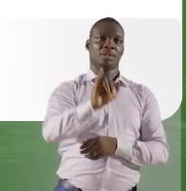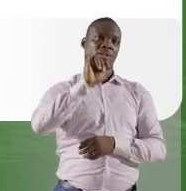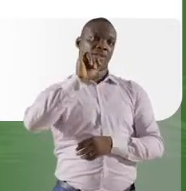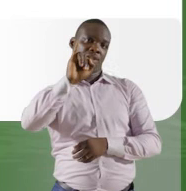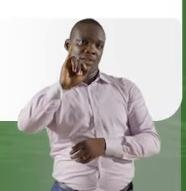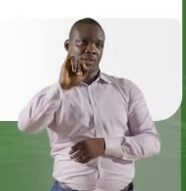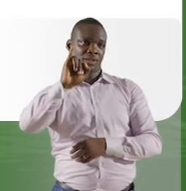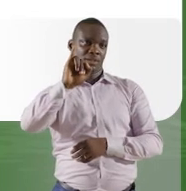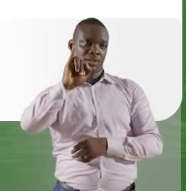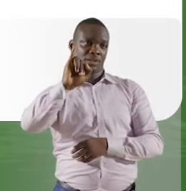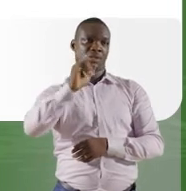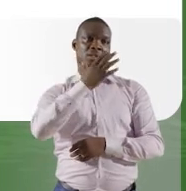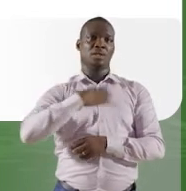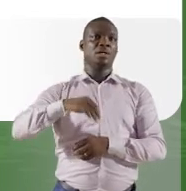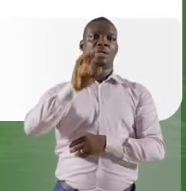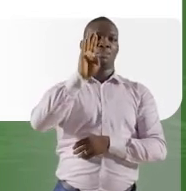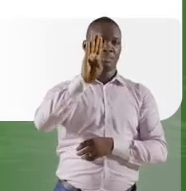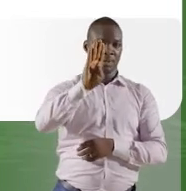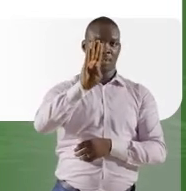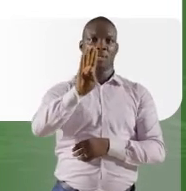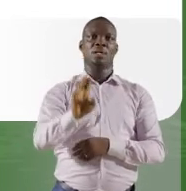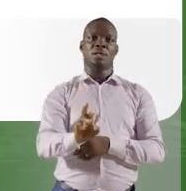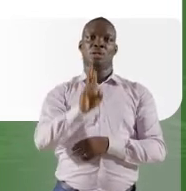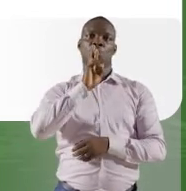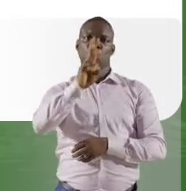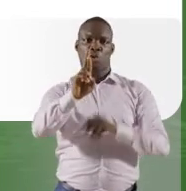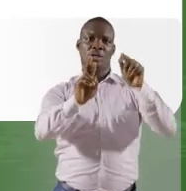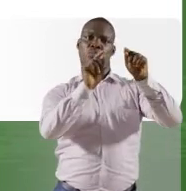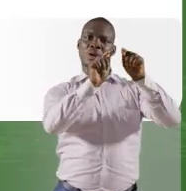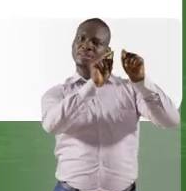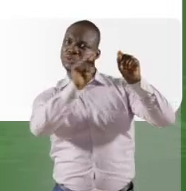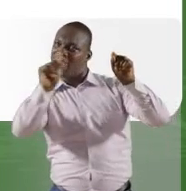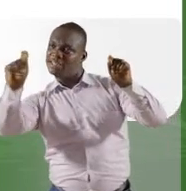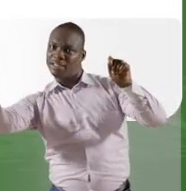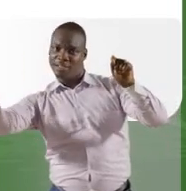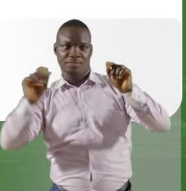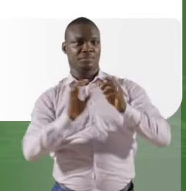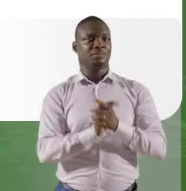J, I et B sont alignés.